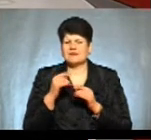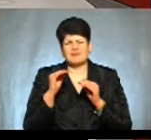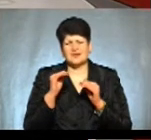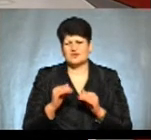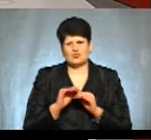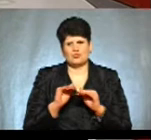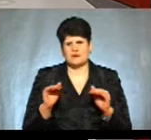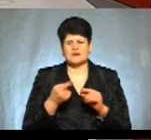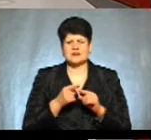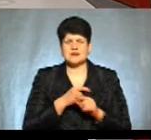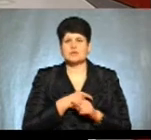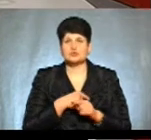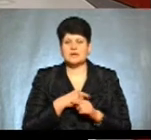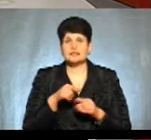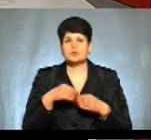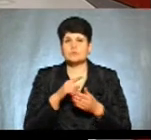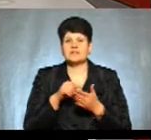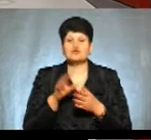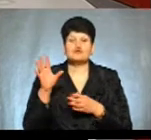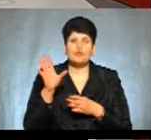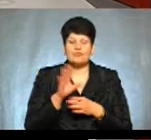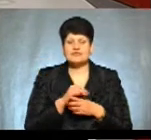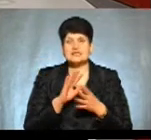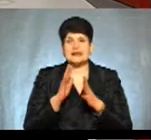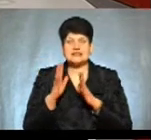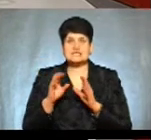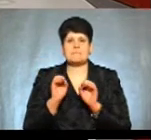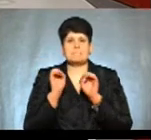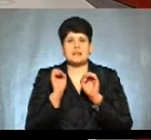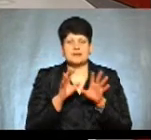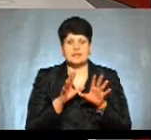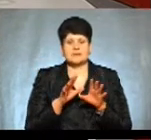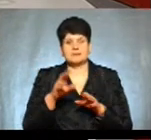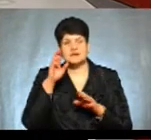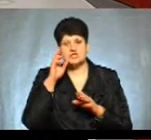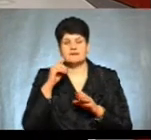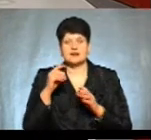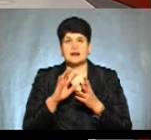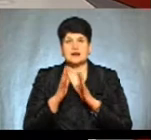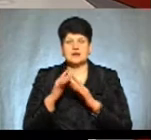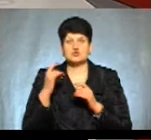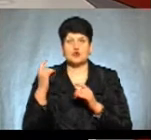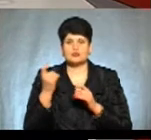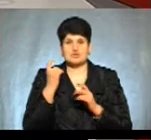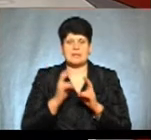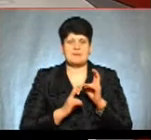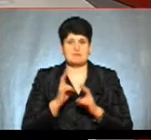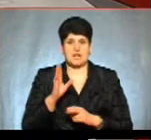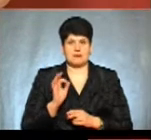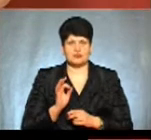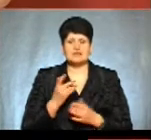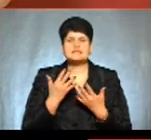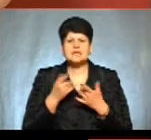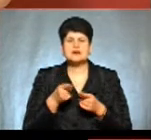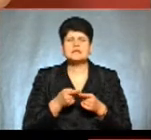рівні, це депутати ставлять таке питання, щоб взагалі всі ліси передати під державні лісогосподарські підприємства. Тобто, наскільки